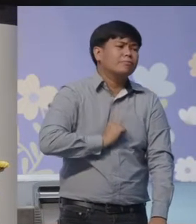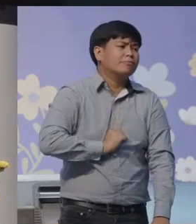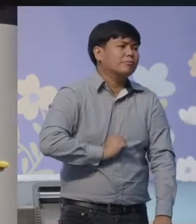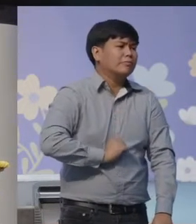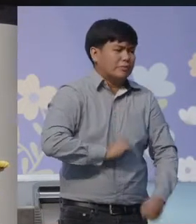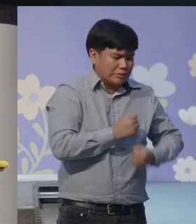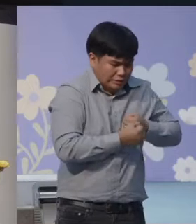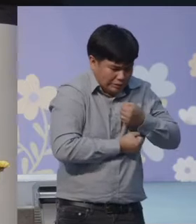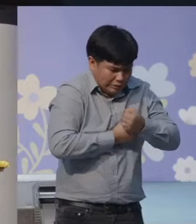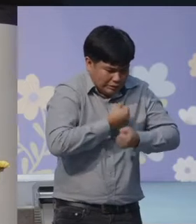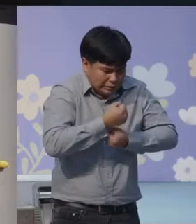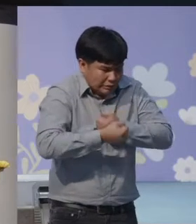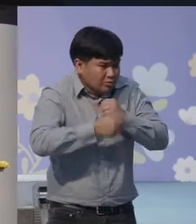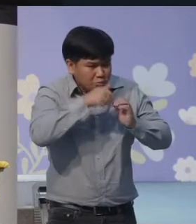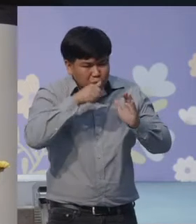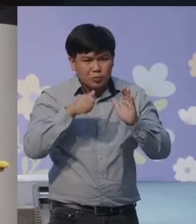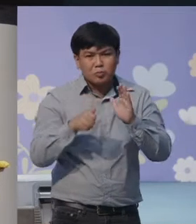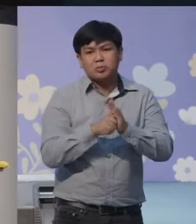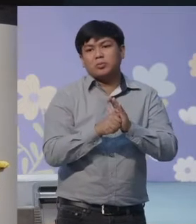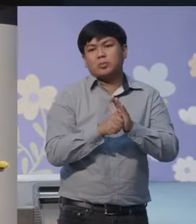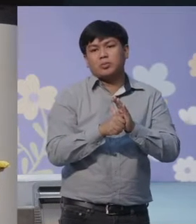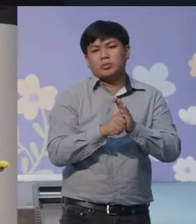dinadala ng inyong mga minamahal.